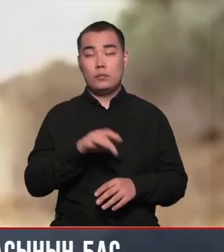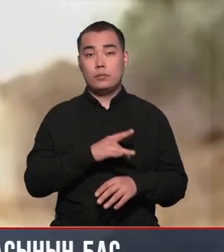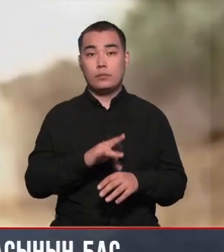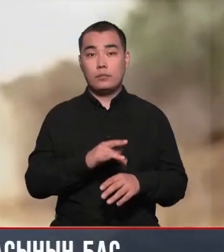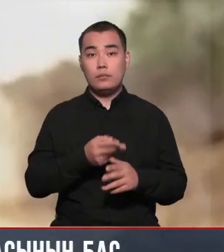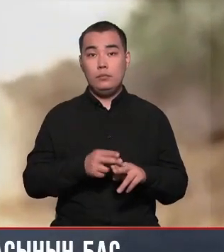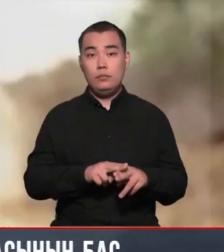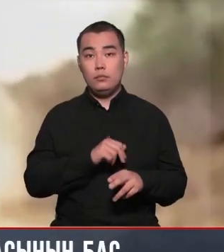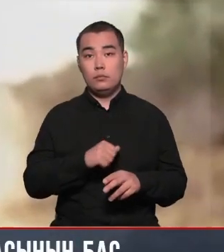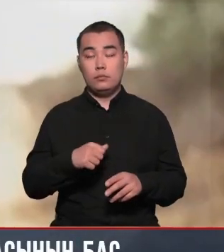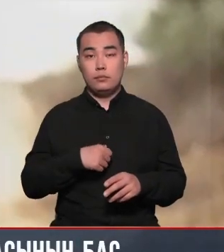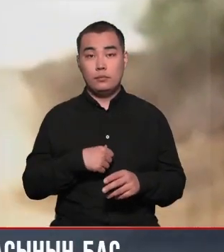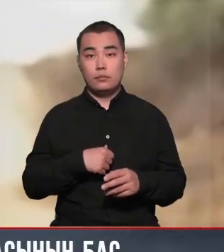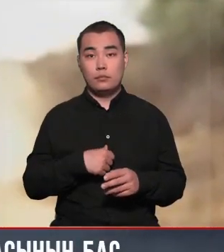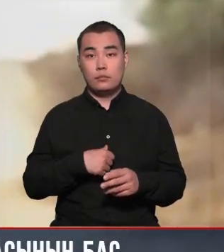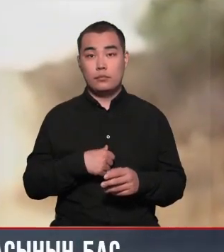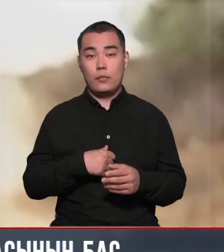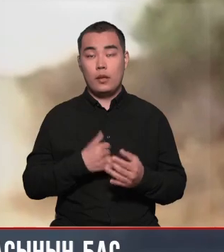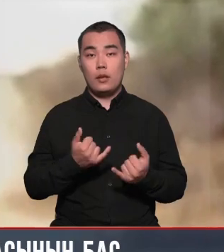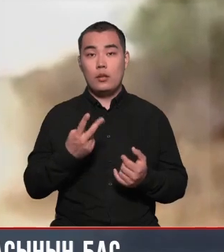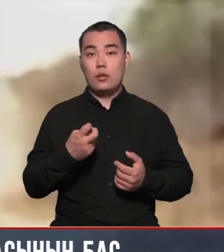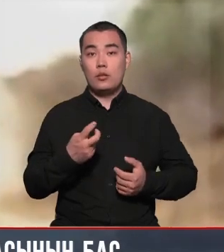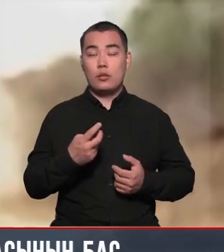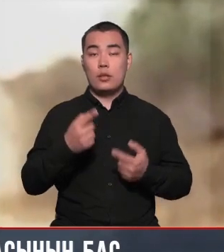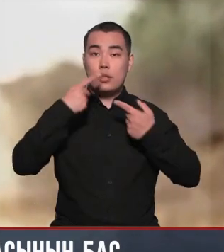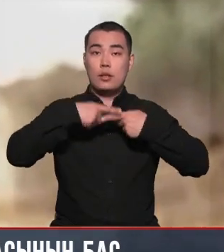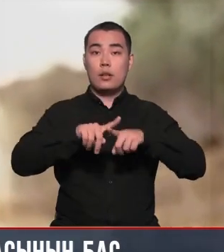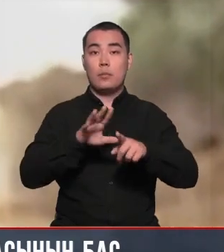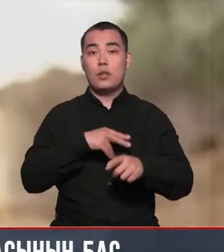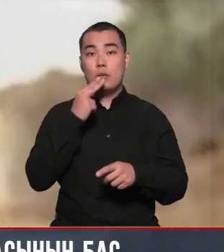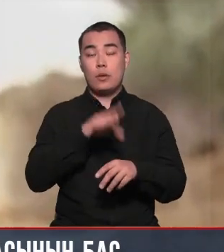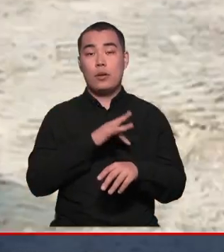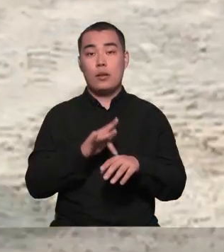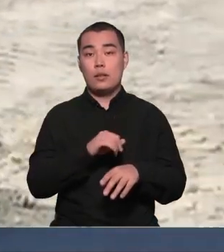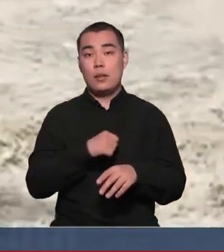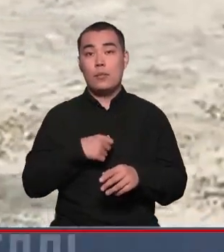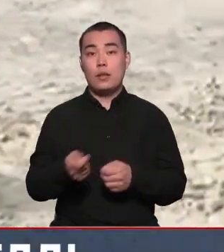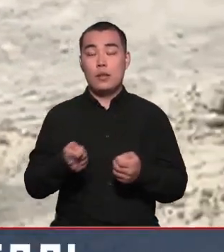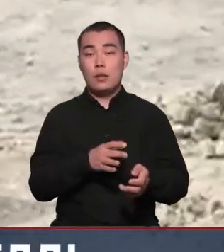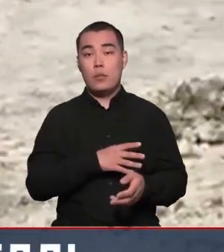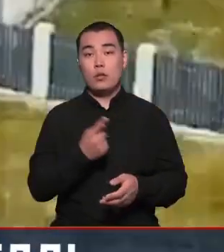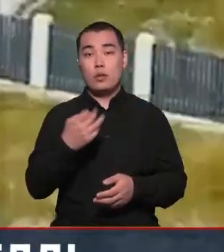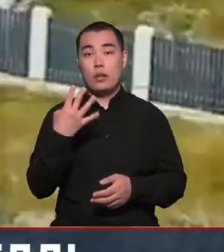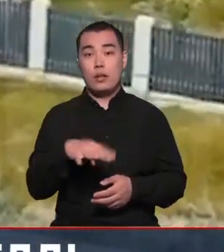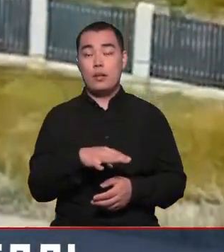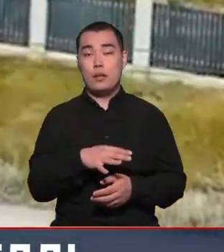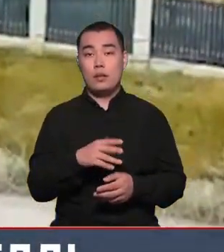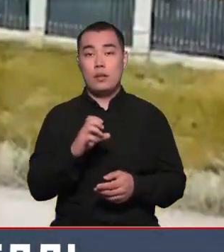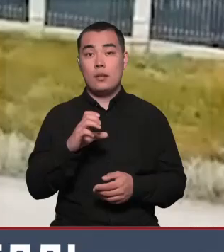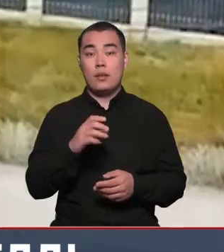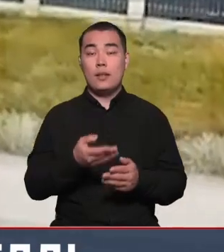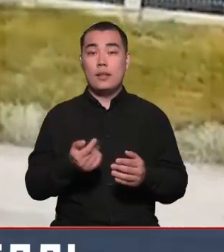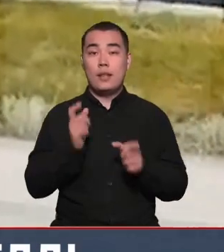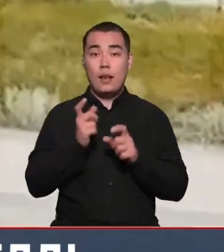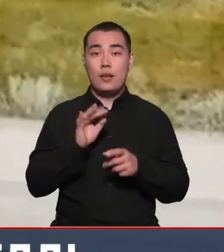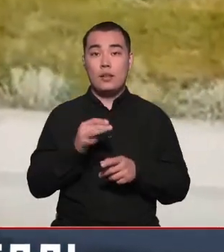су тасу алдын алу мақсатында 200 техника келді. Шымкент қаласының өзінен 140 самасы бал,